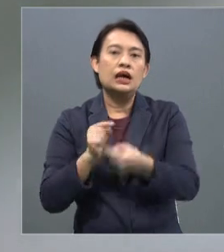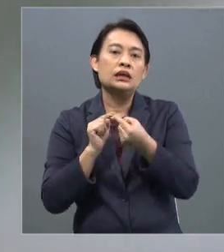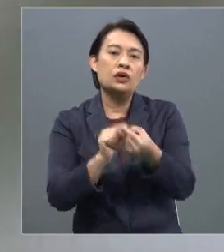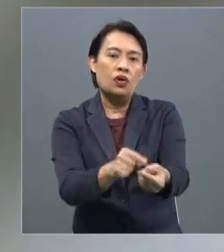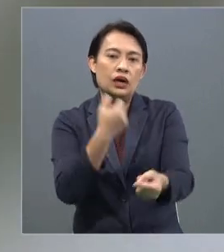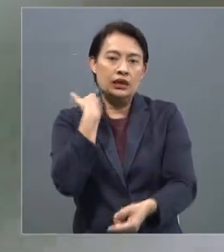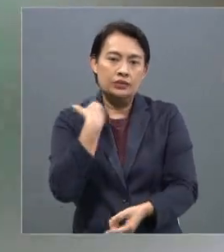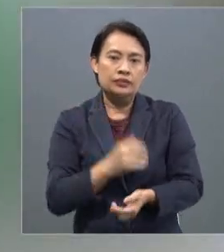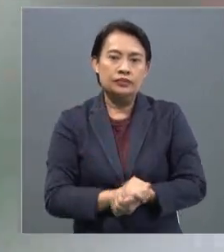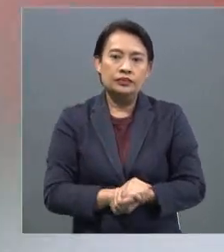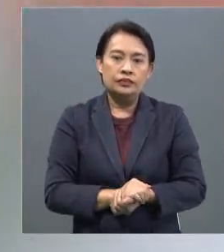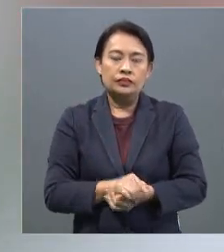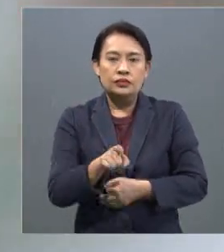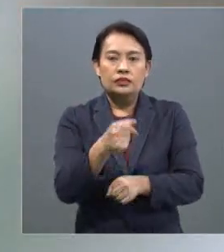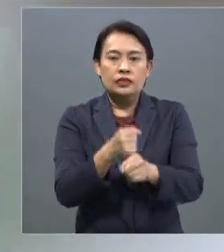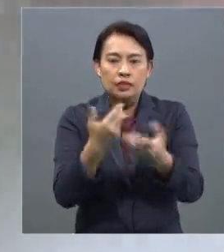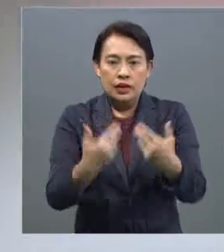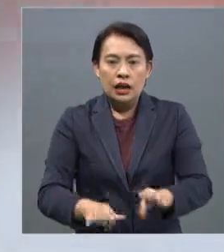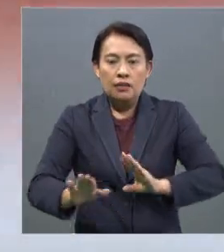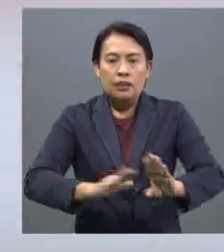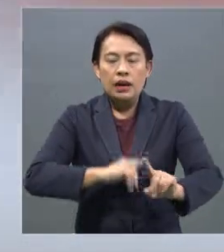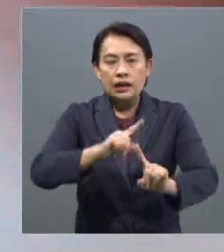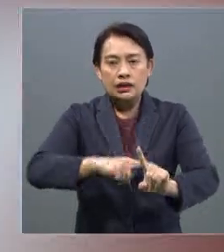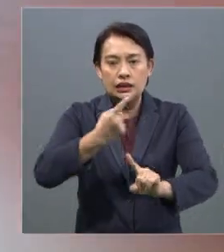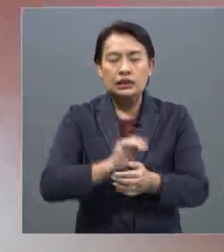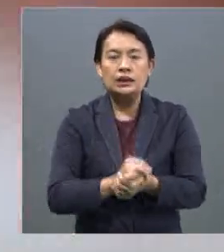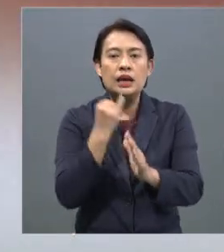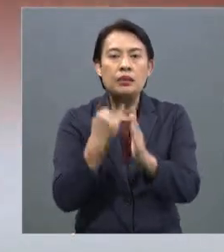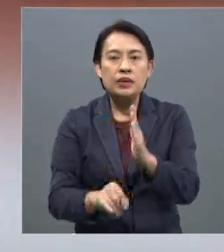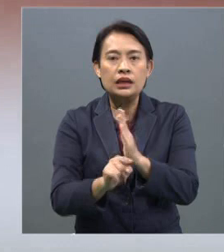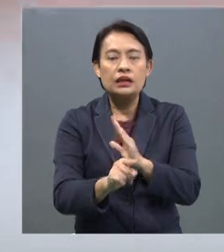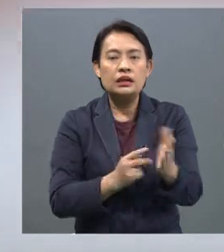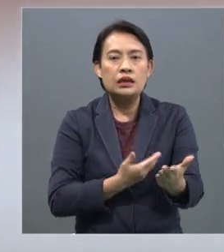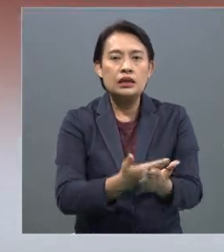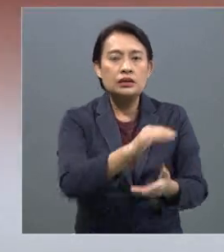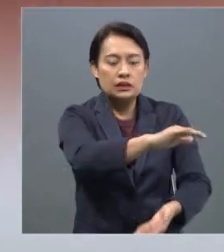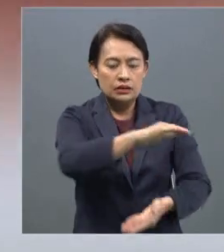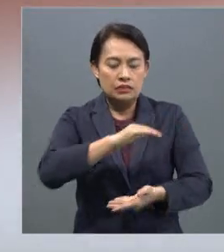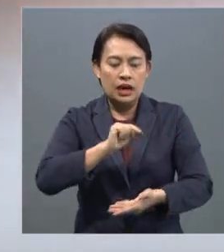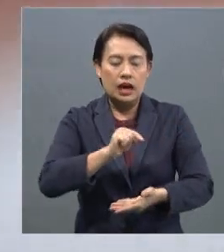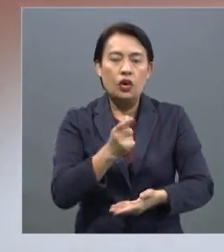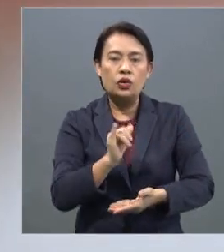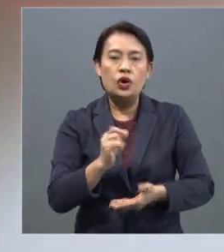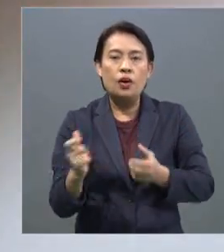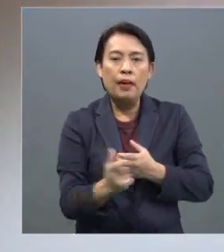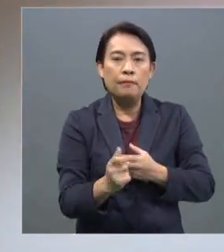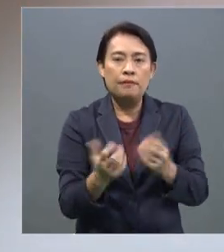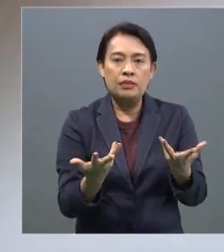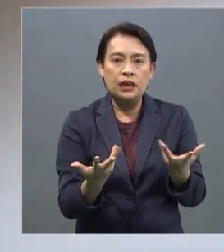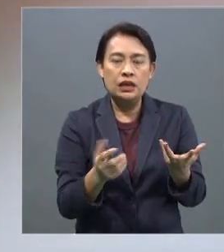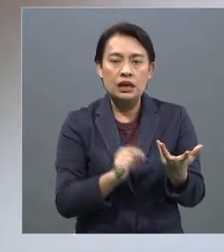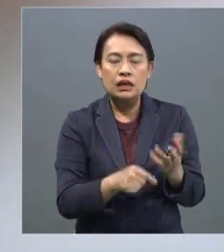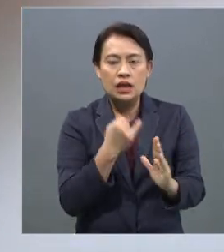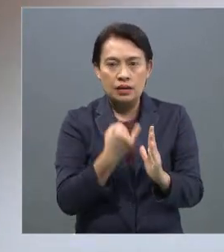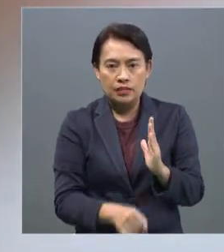นึงนะคะเขาทำมาประมาณเดือนนึงและคือความผิดคือซื้อมาขายต่อโดยที่ของไม่ได้ผ่านอยอันนี้เนี่ยถือว่าเป็นความ